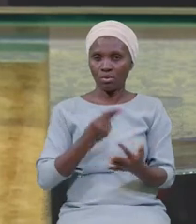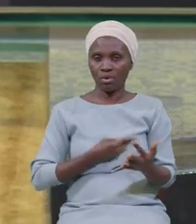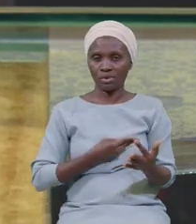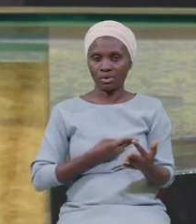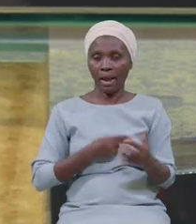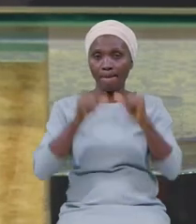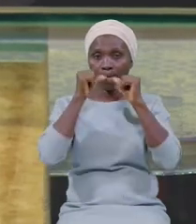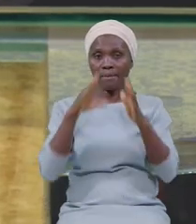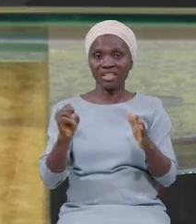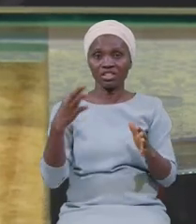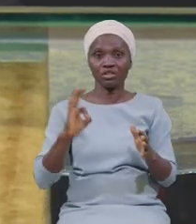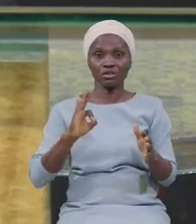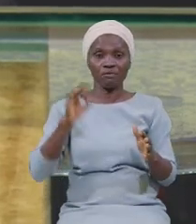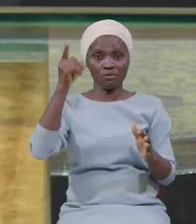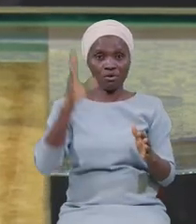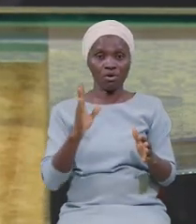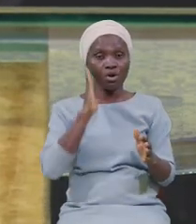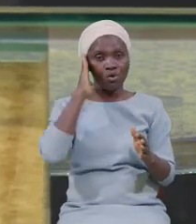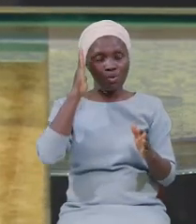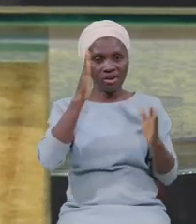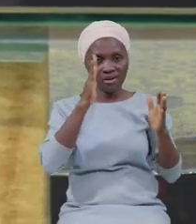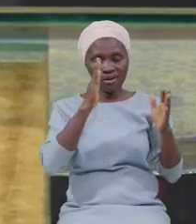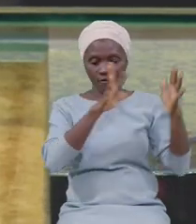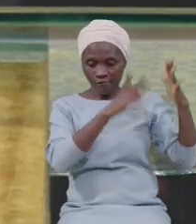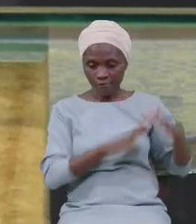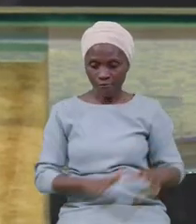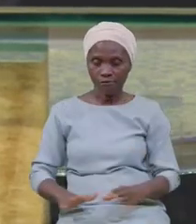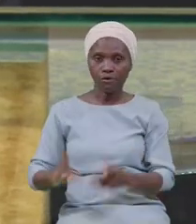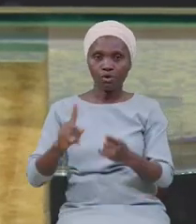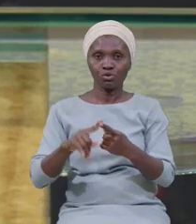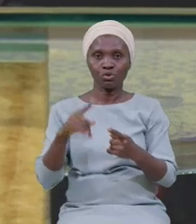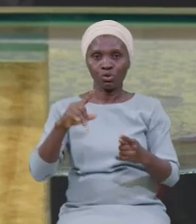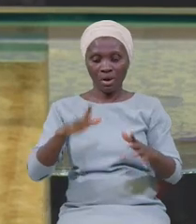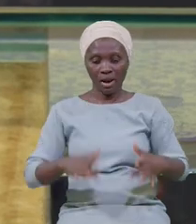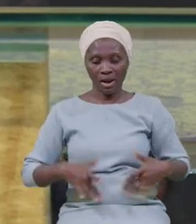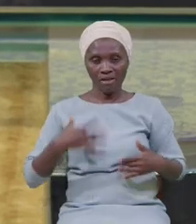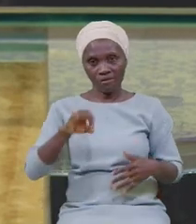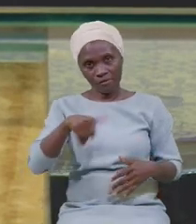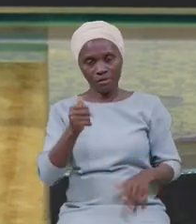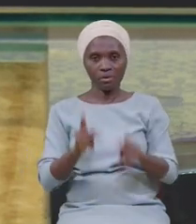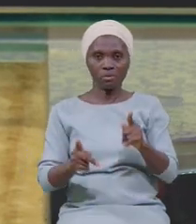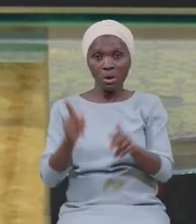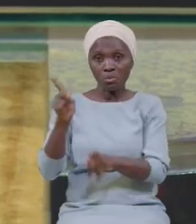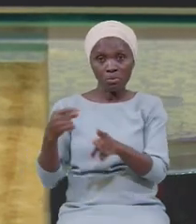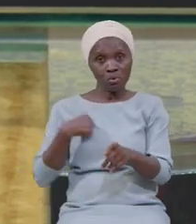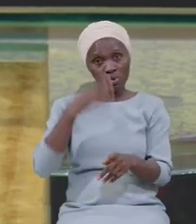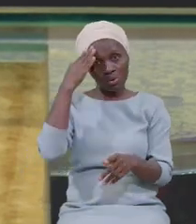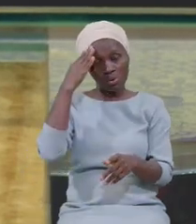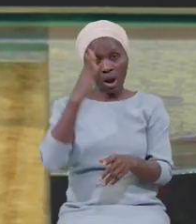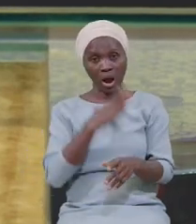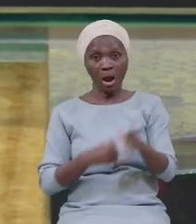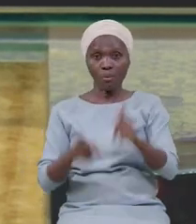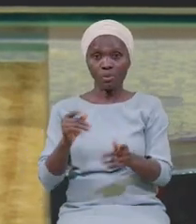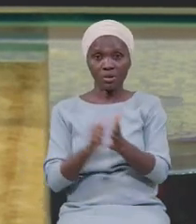de Dieu coulent vers les gens que nous connaissons et ceux que nous ne connaissons pas, toute la nation.